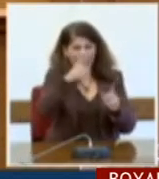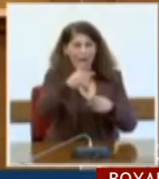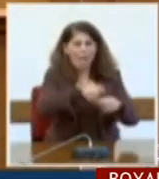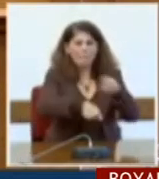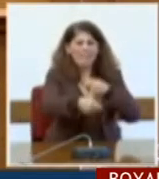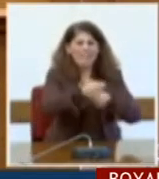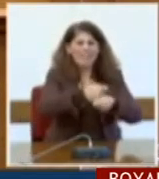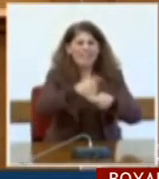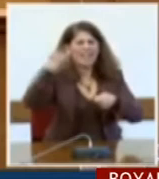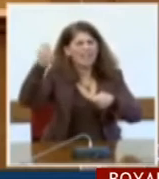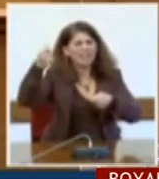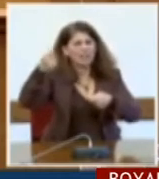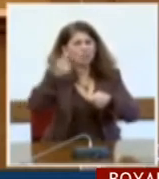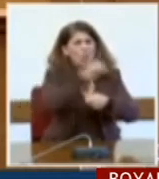ΔΕΛΤΑ.